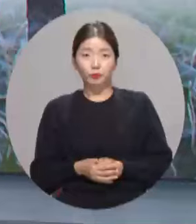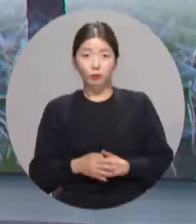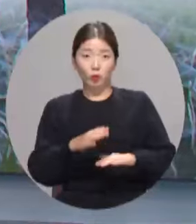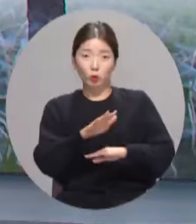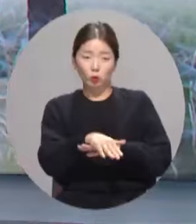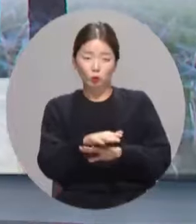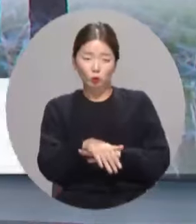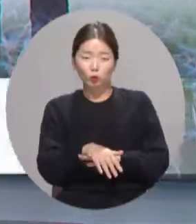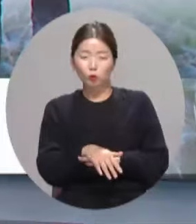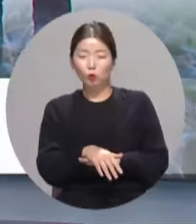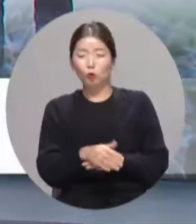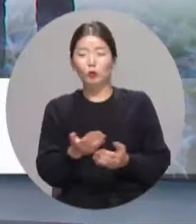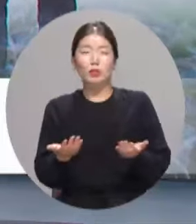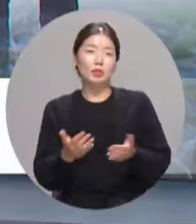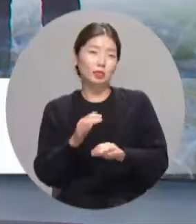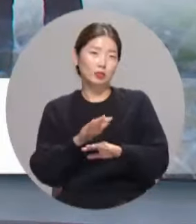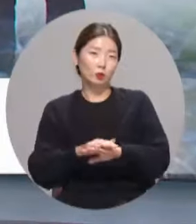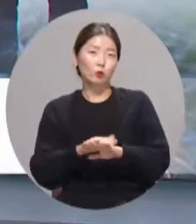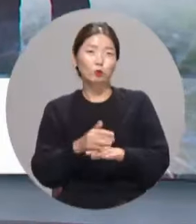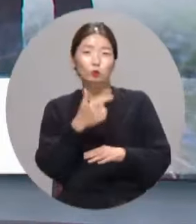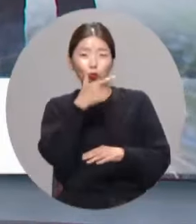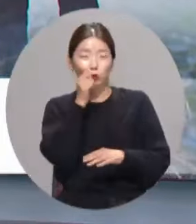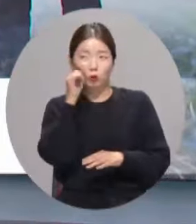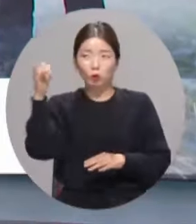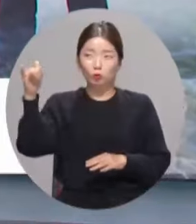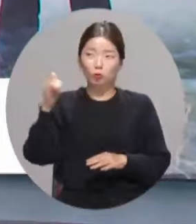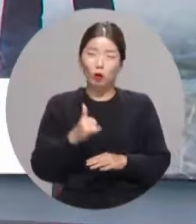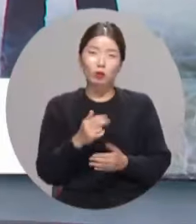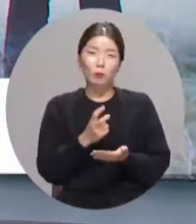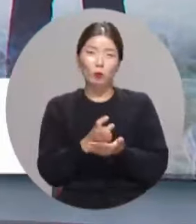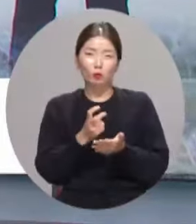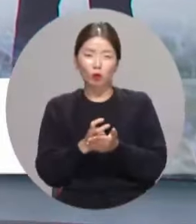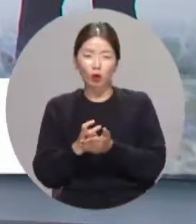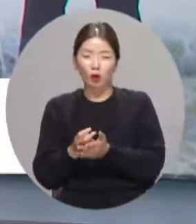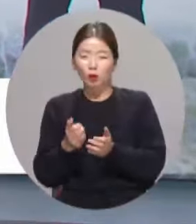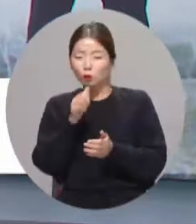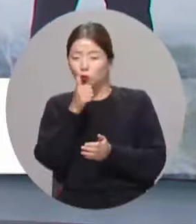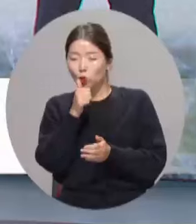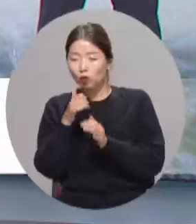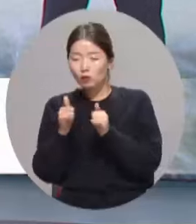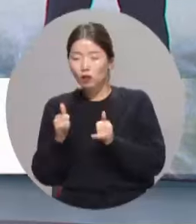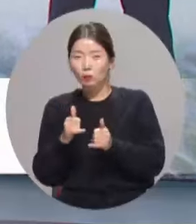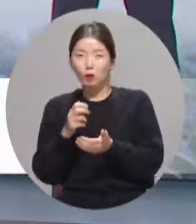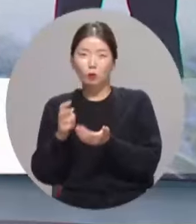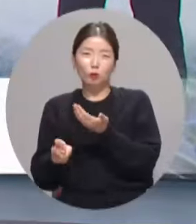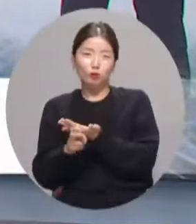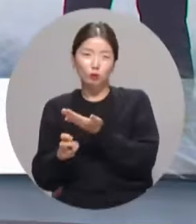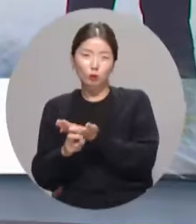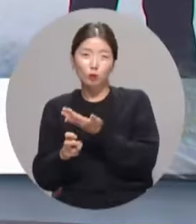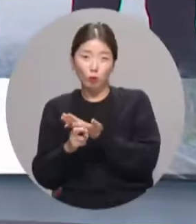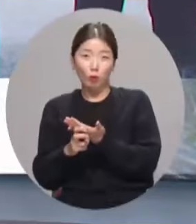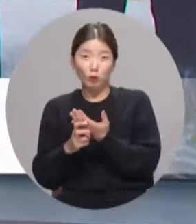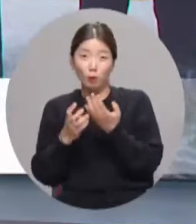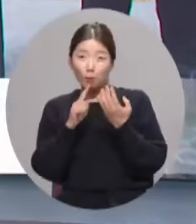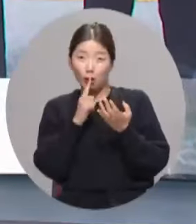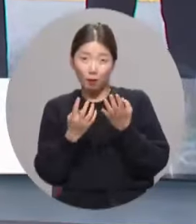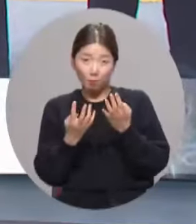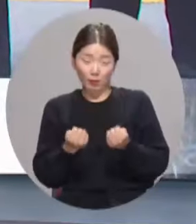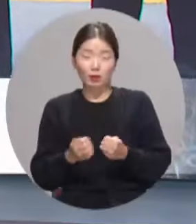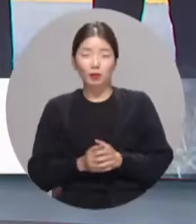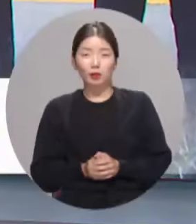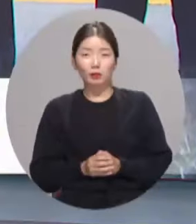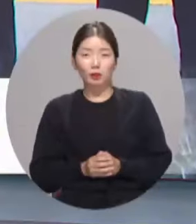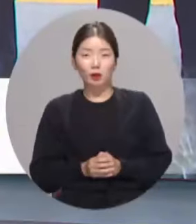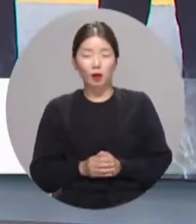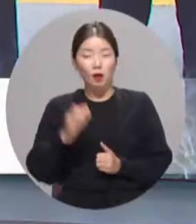농촌 일손 부족을 해소하기 위한 외국인 계절 노동자 제도가 브로커 개입으로 몸살을 앓는다는 지적에 심심찮게 나옵니다.